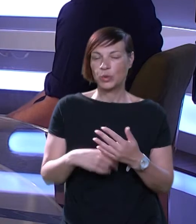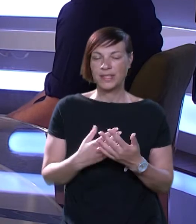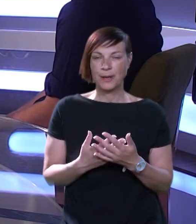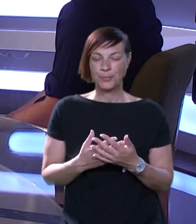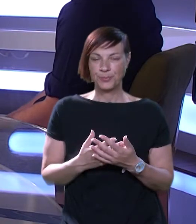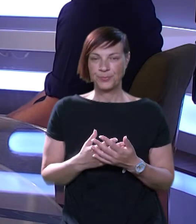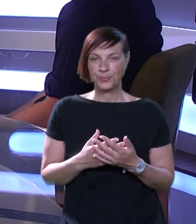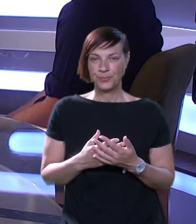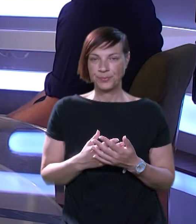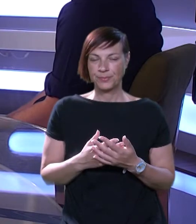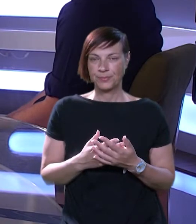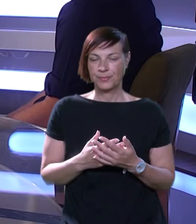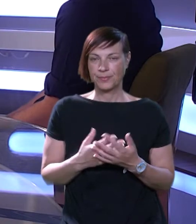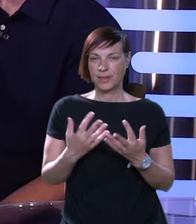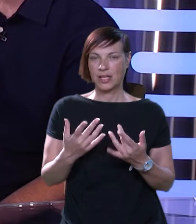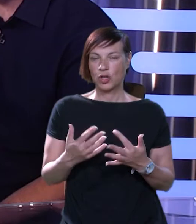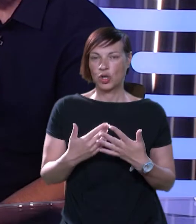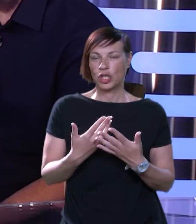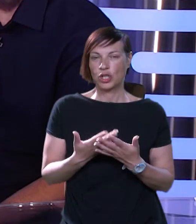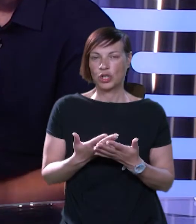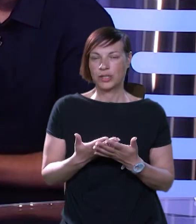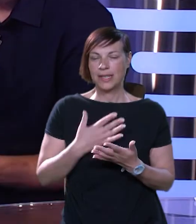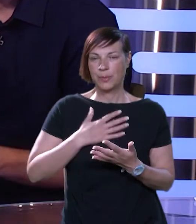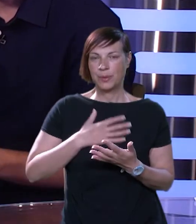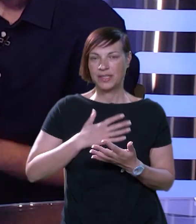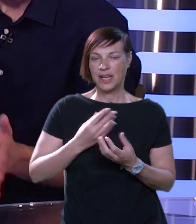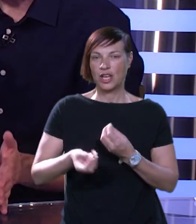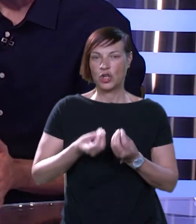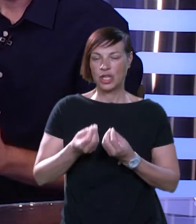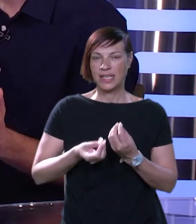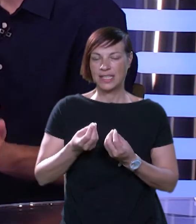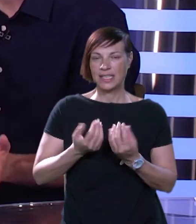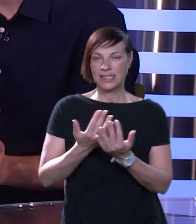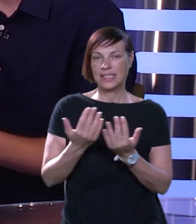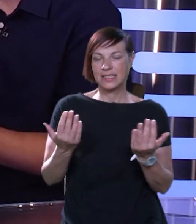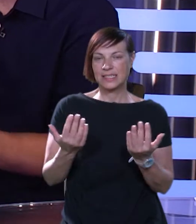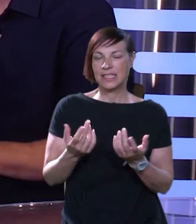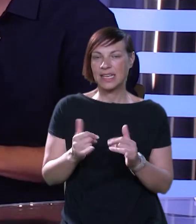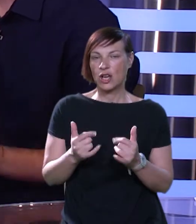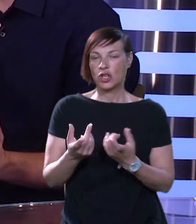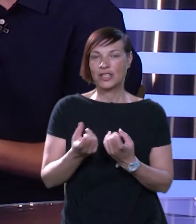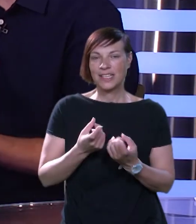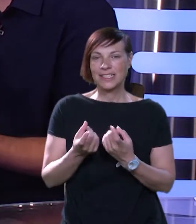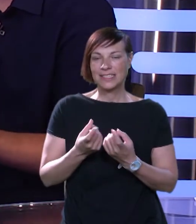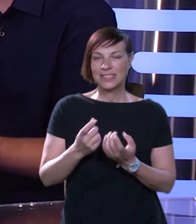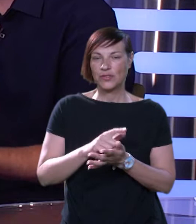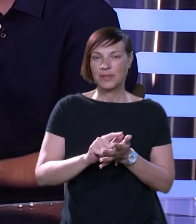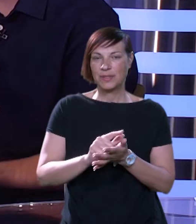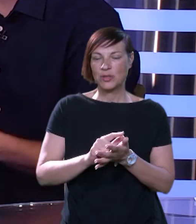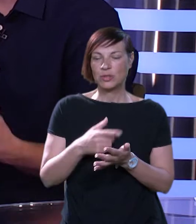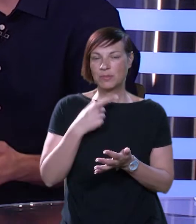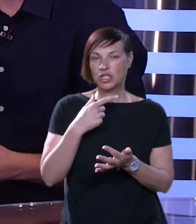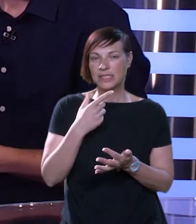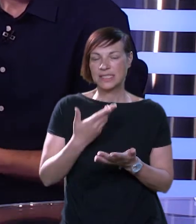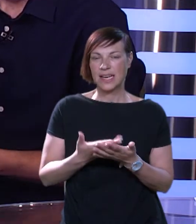neće seliti, bilo bi glupo. Koliko je tebi inače drago igrati na sceni, a koliko ovi nekim izazovnim trenucima, što